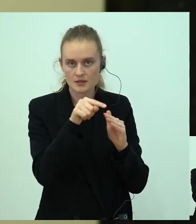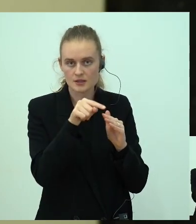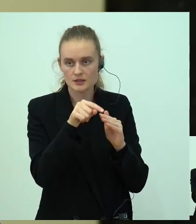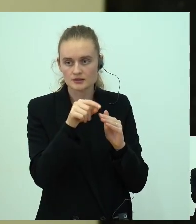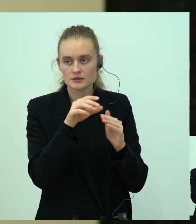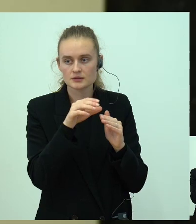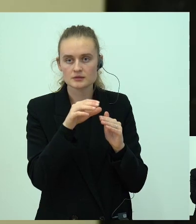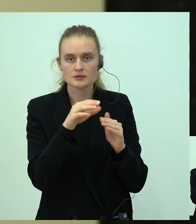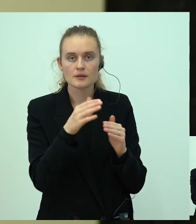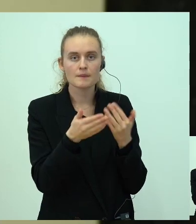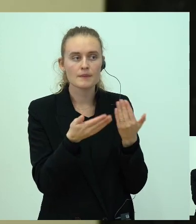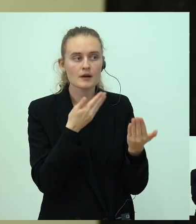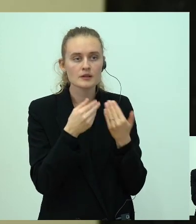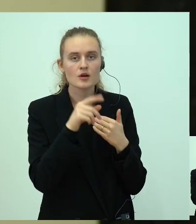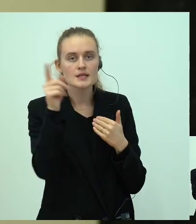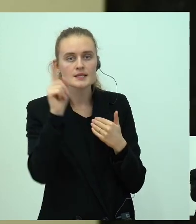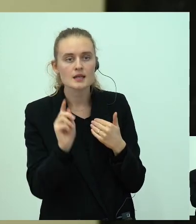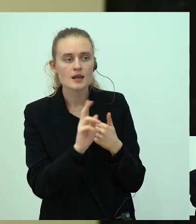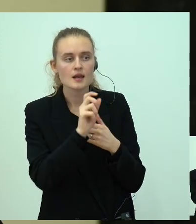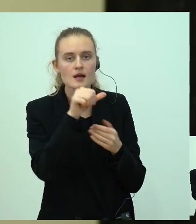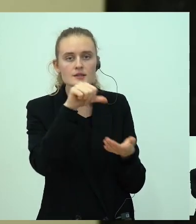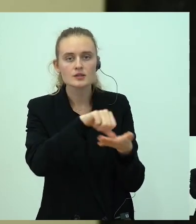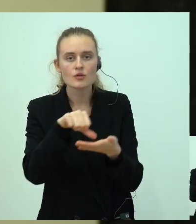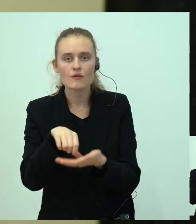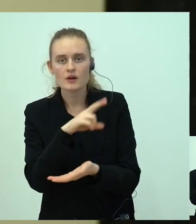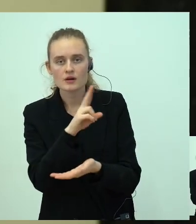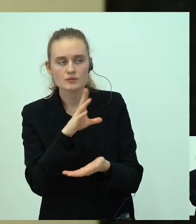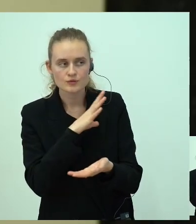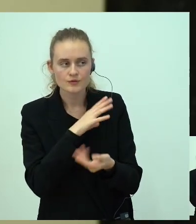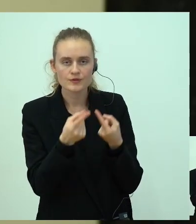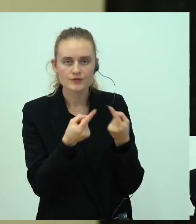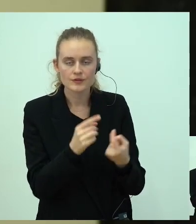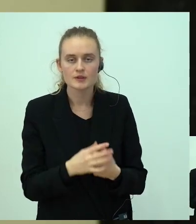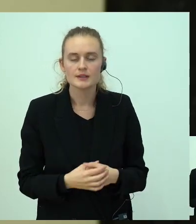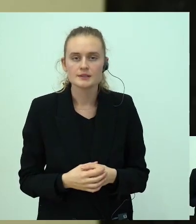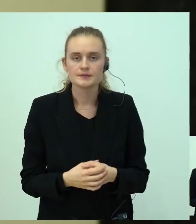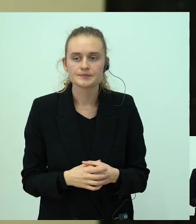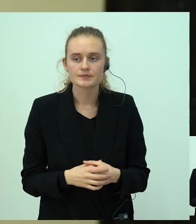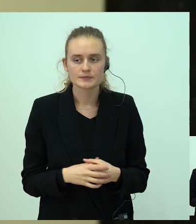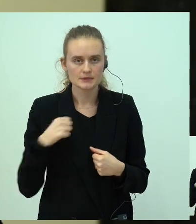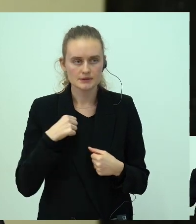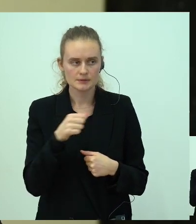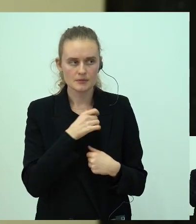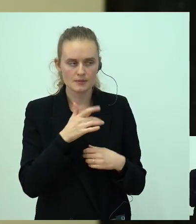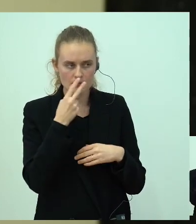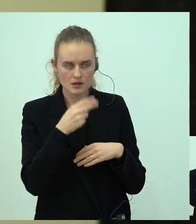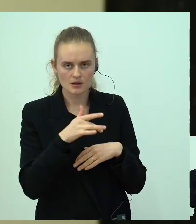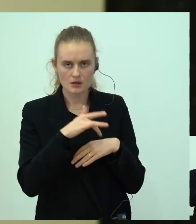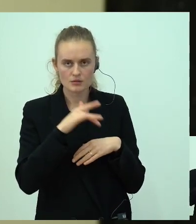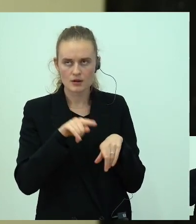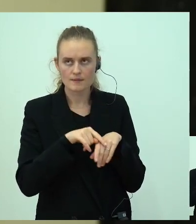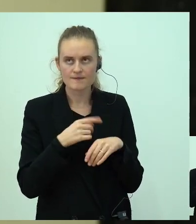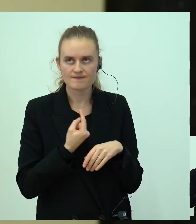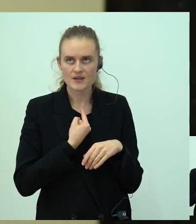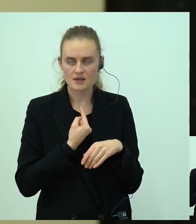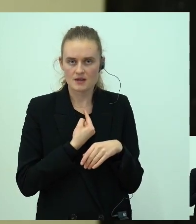kalbėjausi su Izraelio atstovais, aš tikrai jaučiau labai keistą vienatvės jausmą.